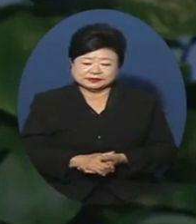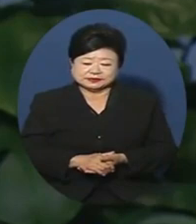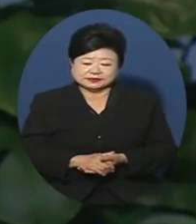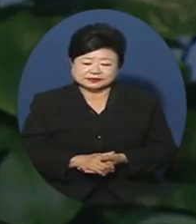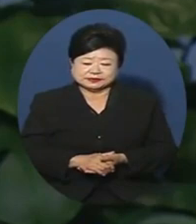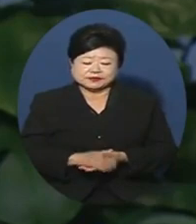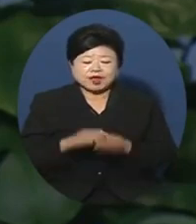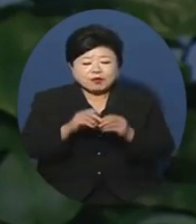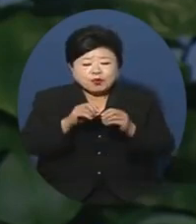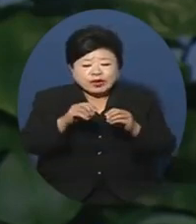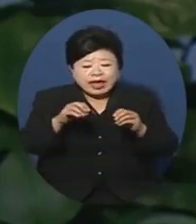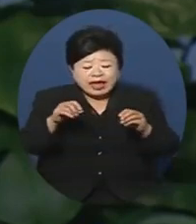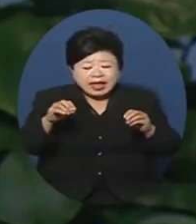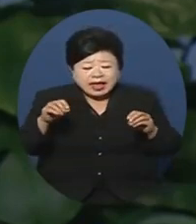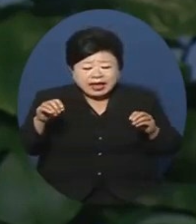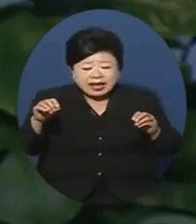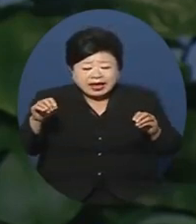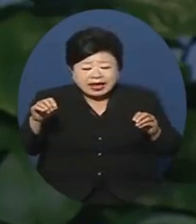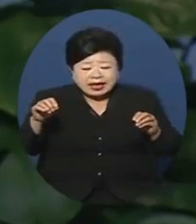모래